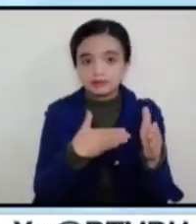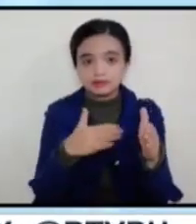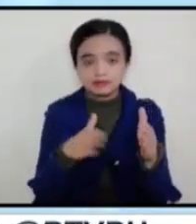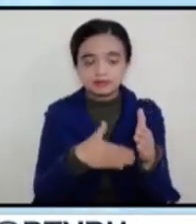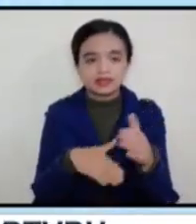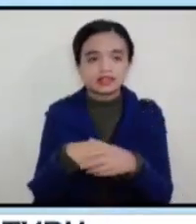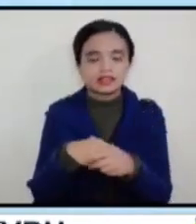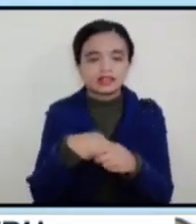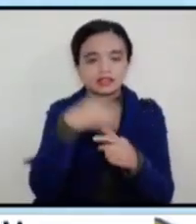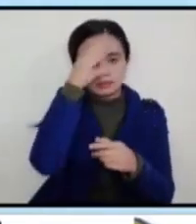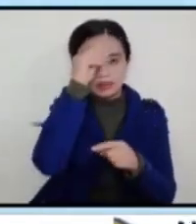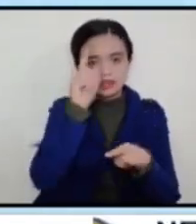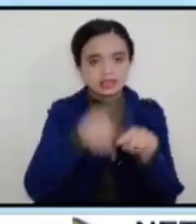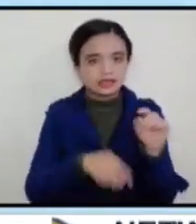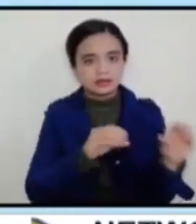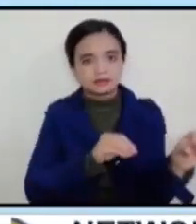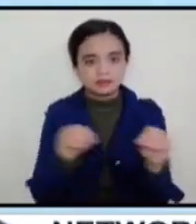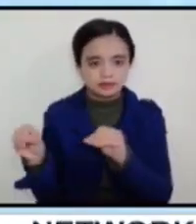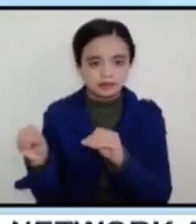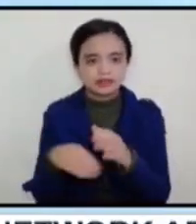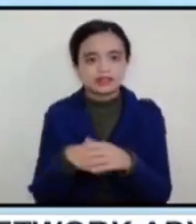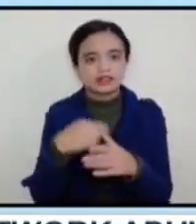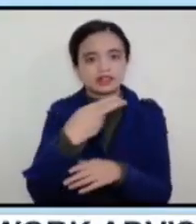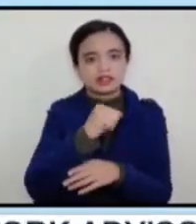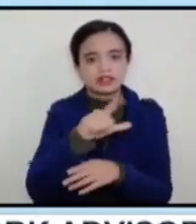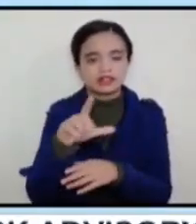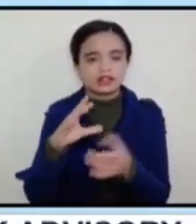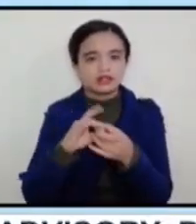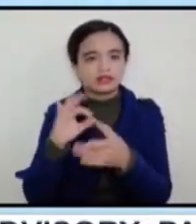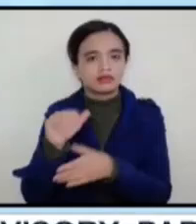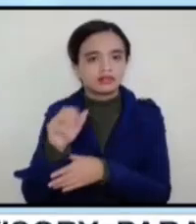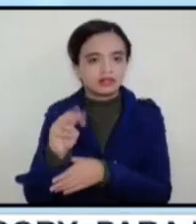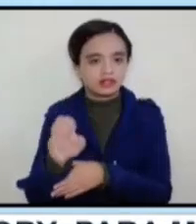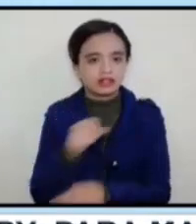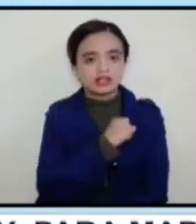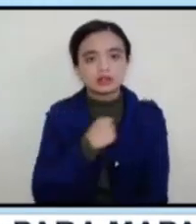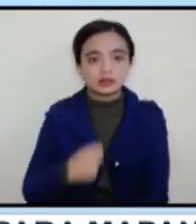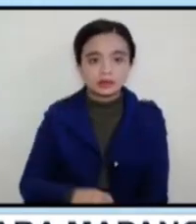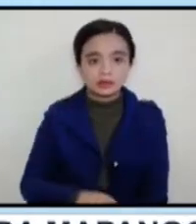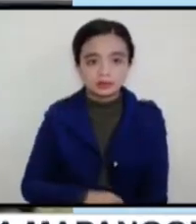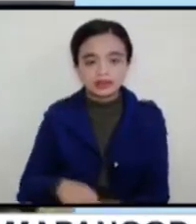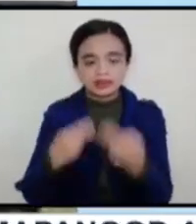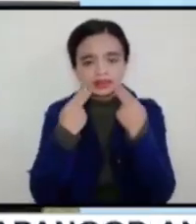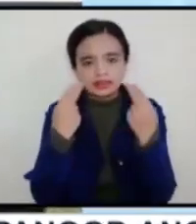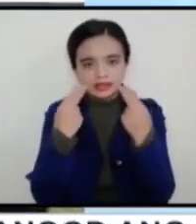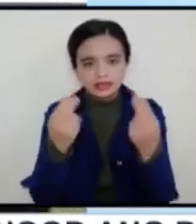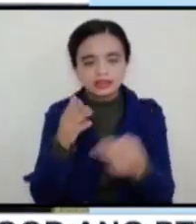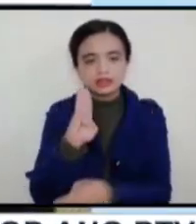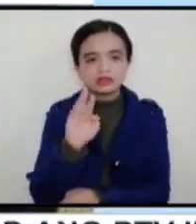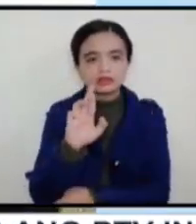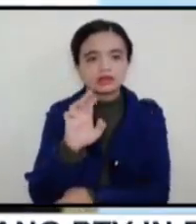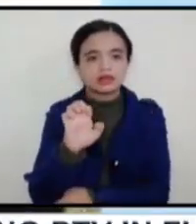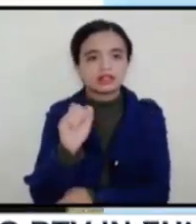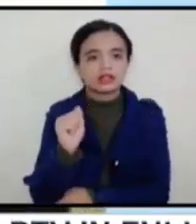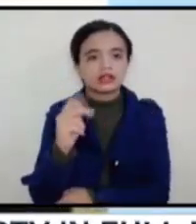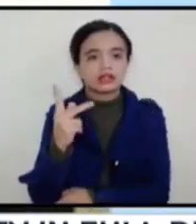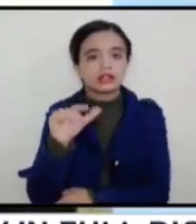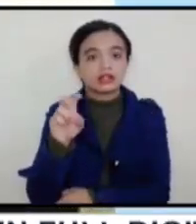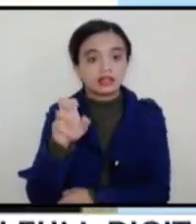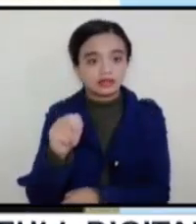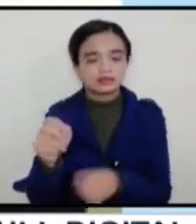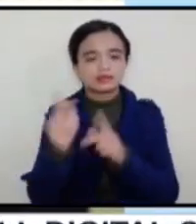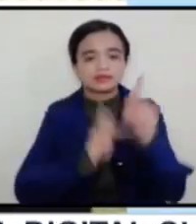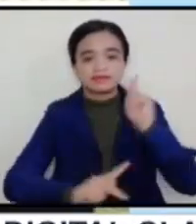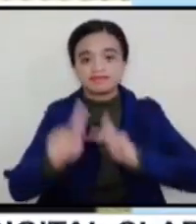Be Moved, Hall of Fames, Superheroes at Break Even. Ipe-perform din dito ang mga kanta sa